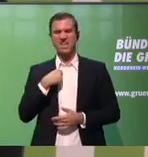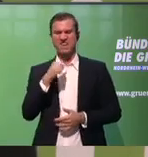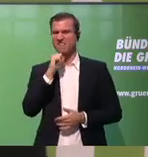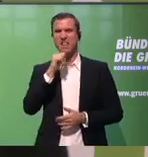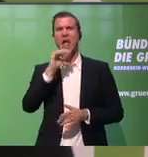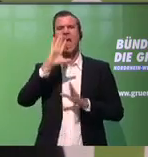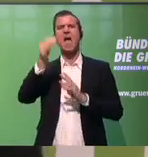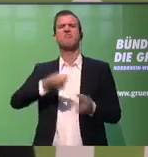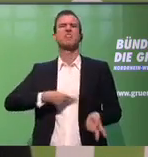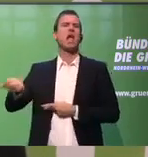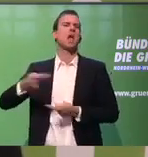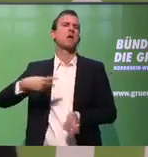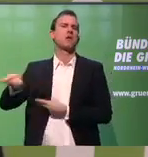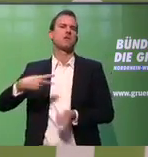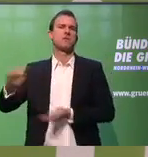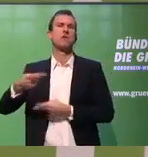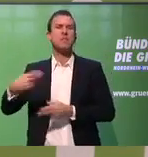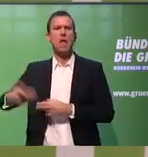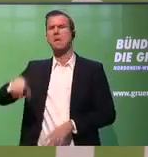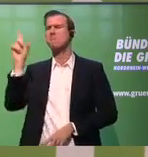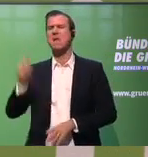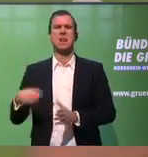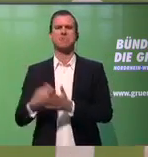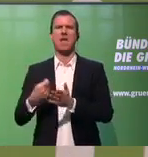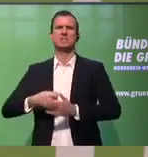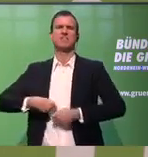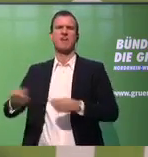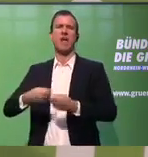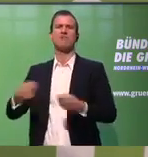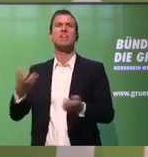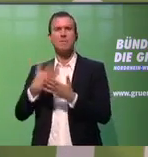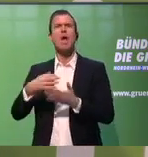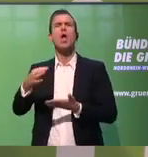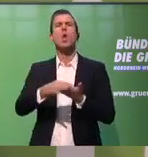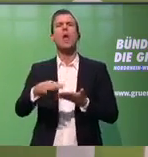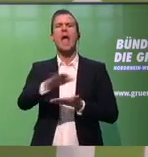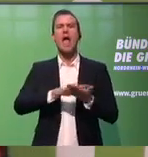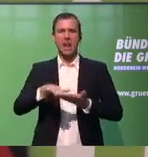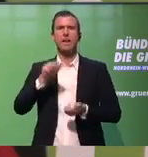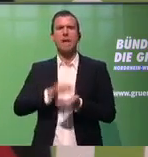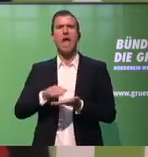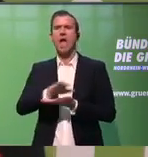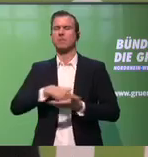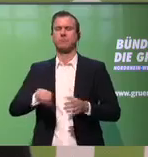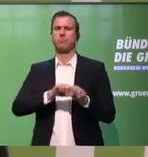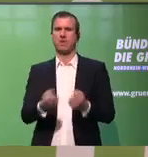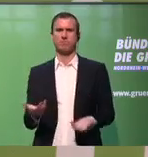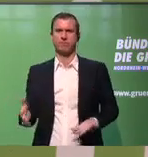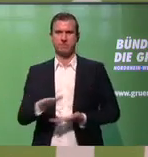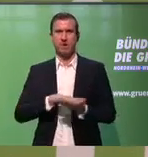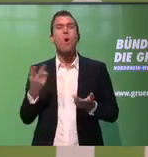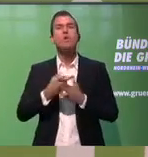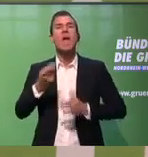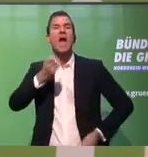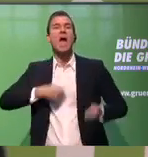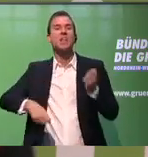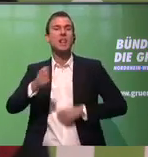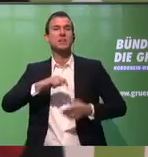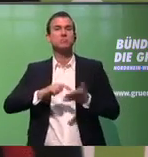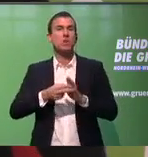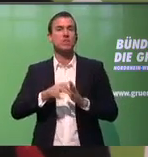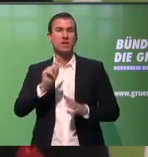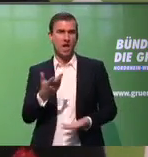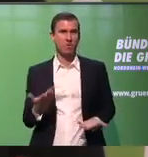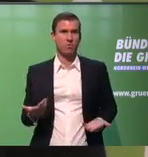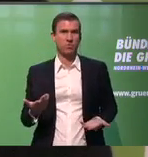nach Afrika exportiert wird und dazu Dumpingpreisen verkauft wird und dann eben die lokalen Märkte kaputt gehen. Oder eben die Handelspolitik, die eben auch